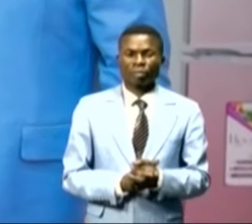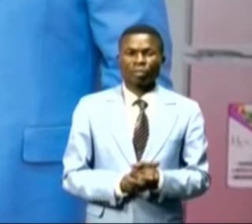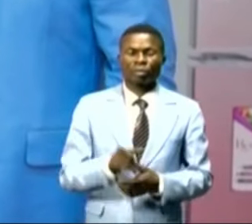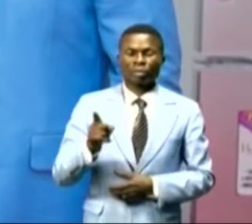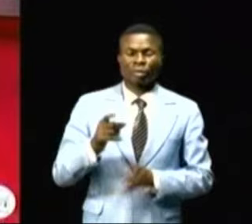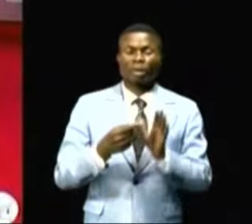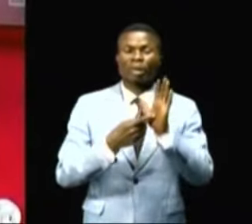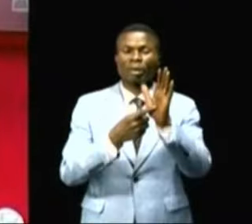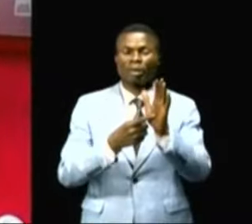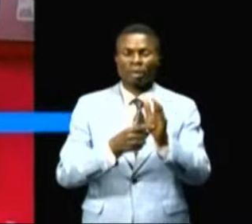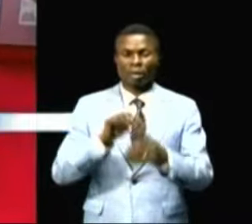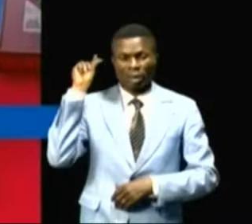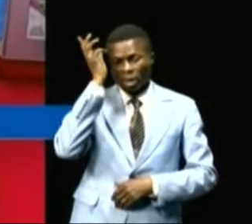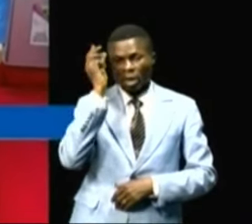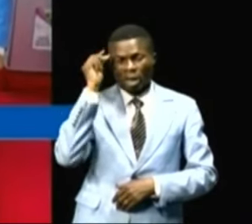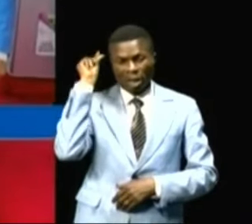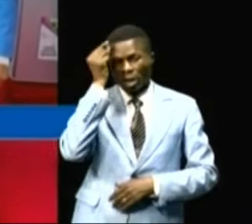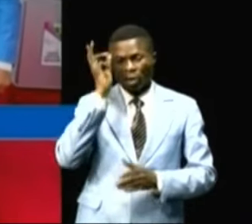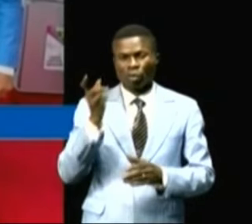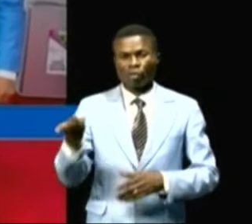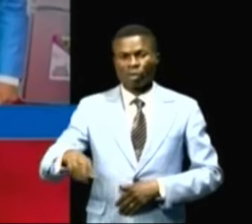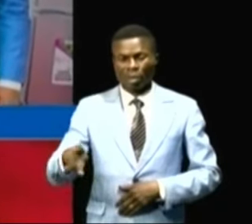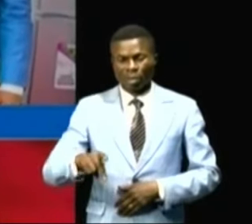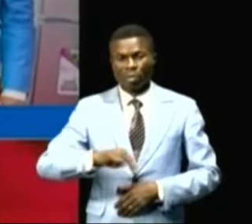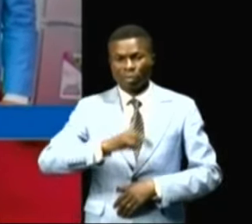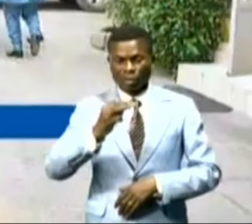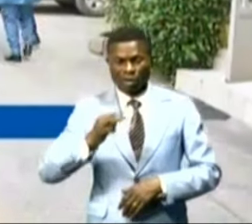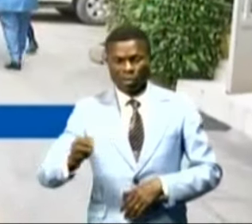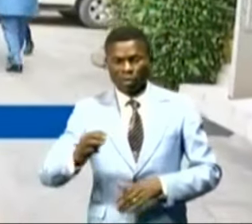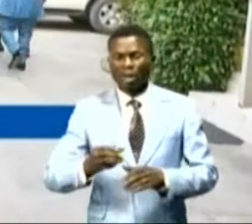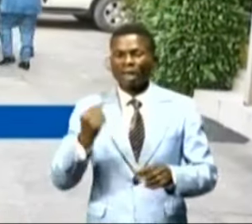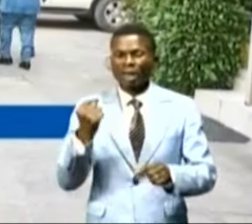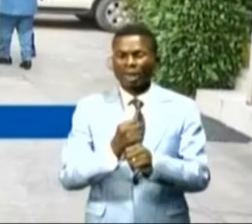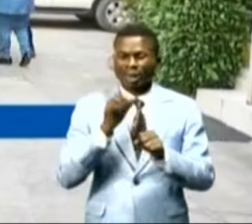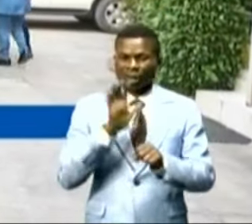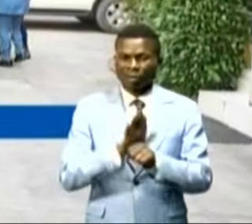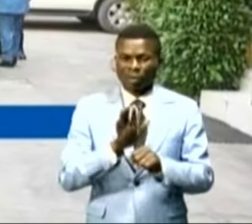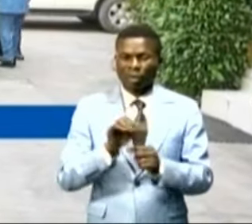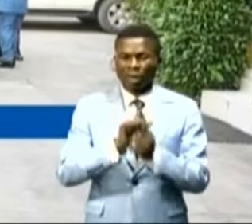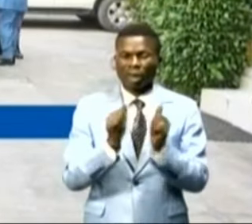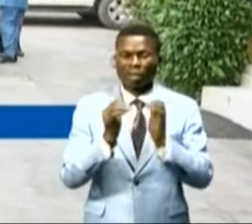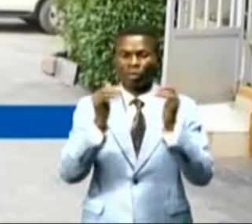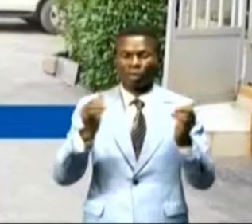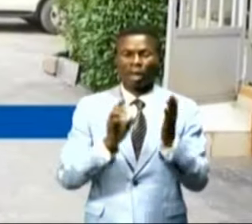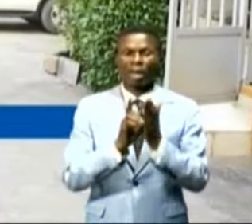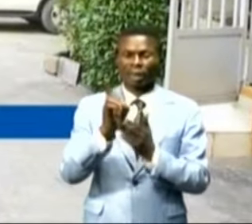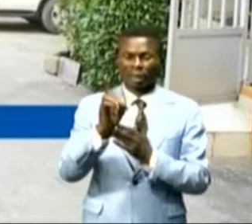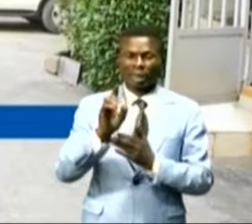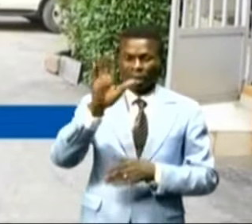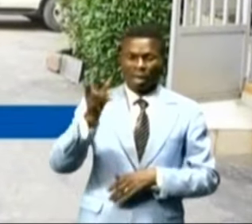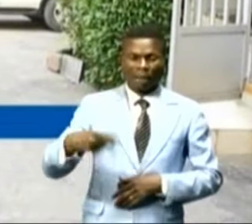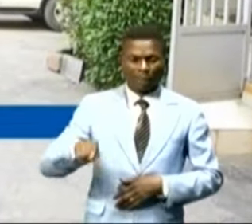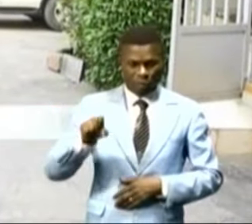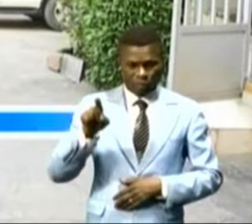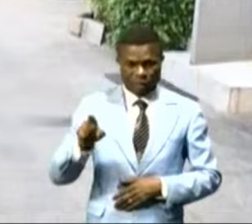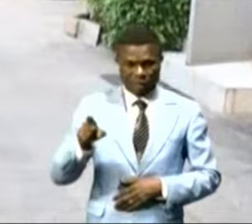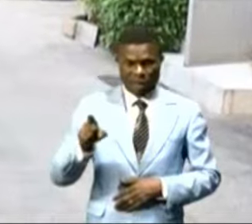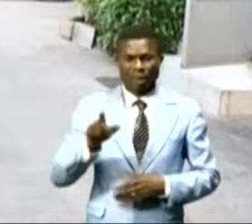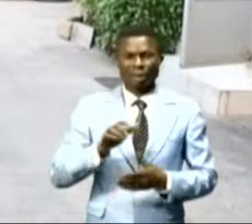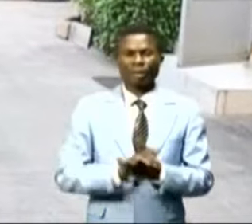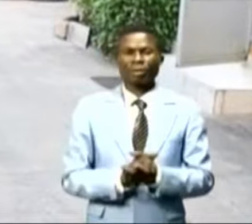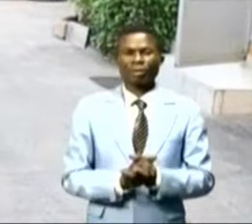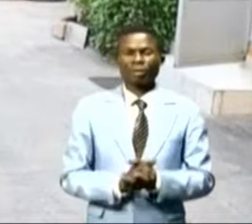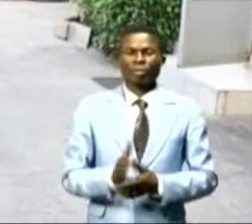que le gouvernement provincial du Maniema sera proactif dans le processus de paix et de développement initié par le PDDRCS.